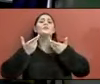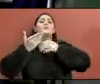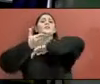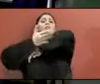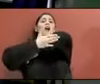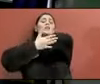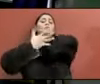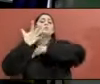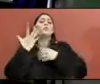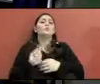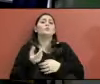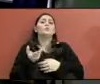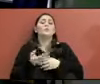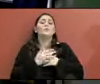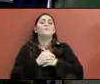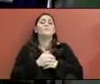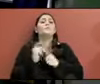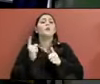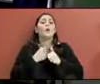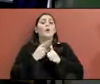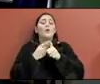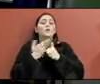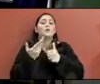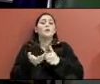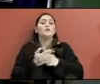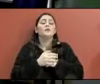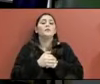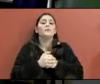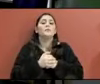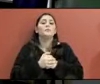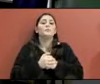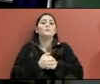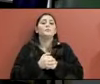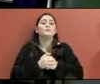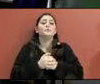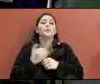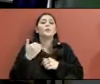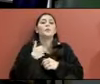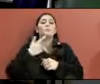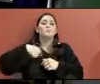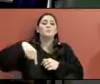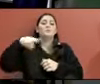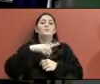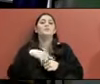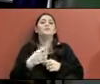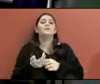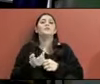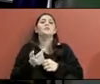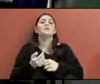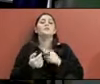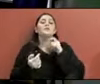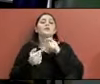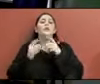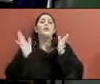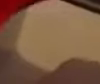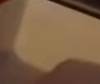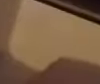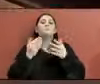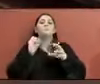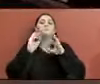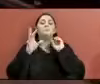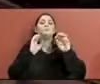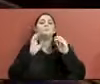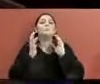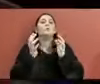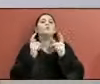olundu? Öncelikle bir kere daire olarak biz koli dağıtımında